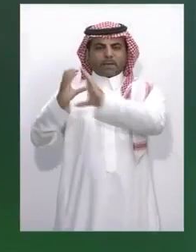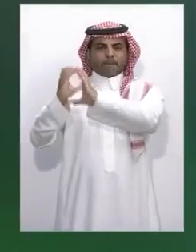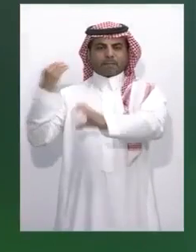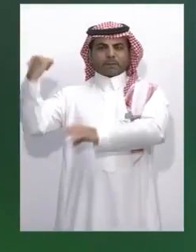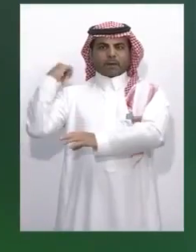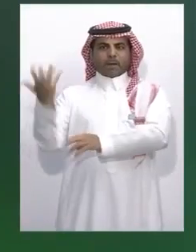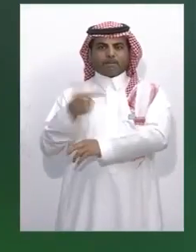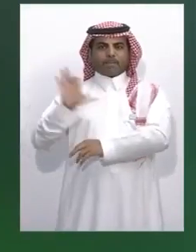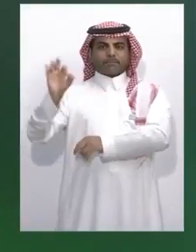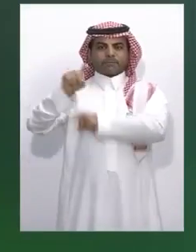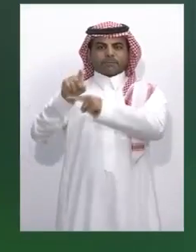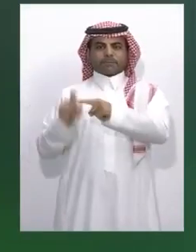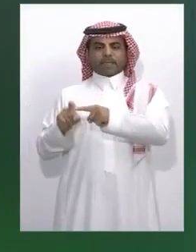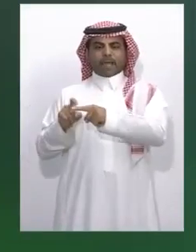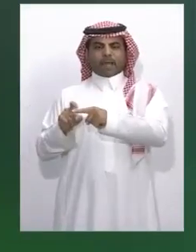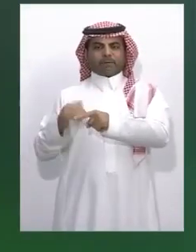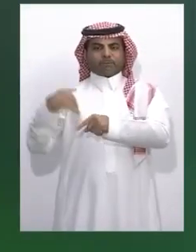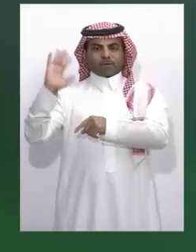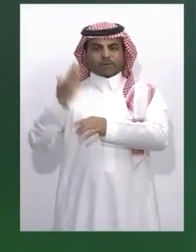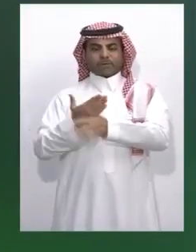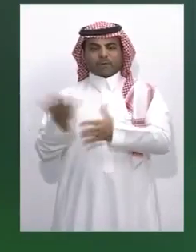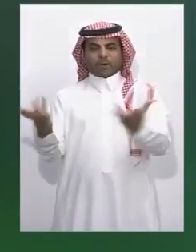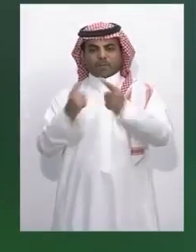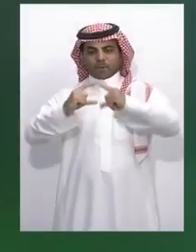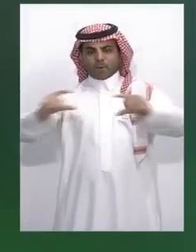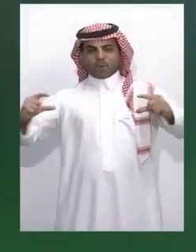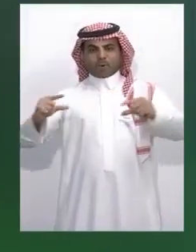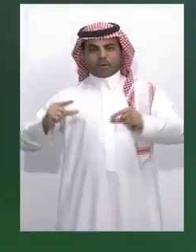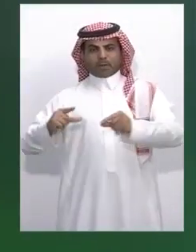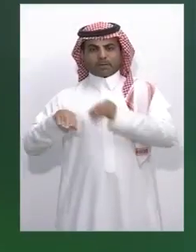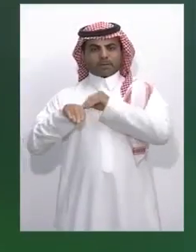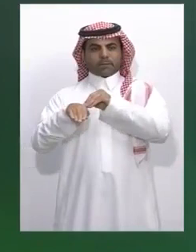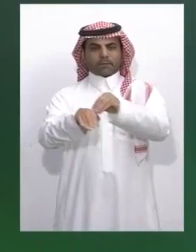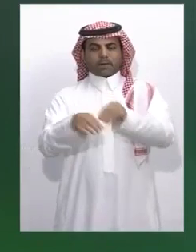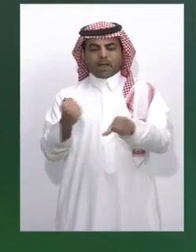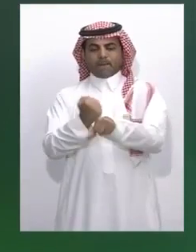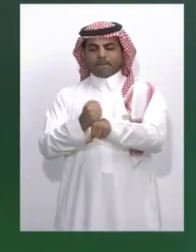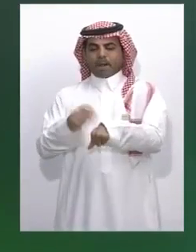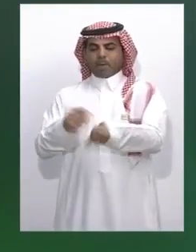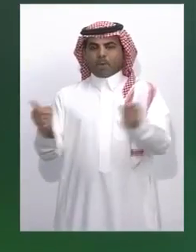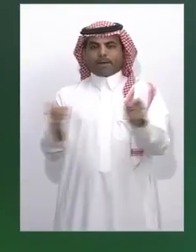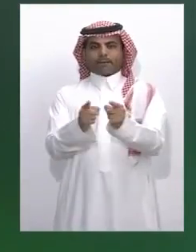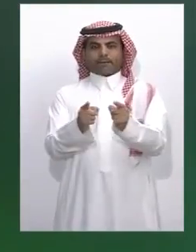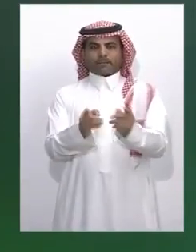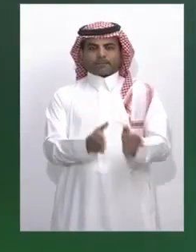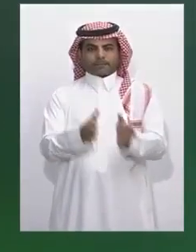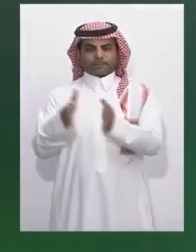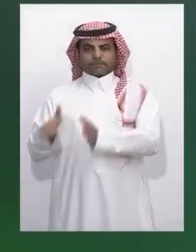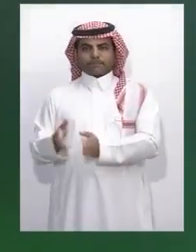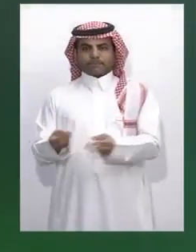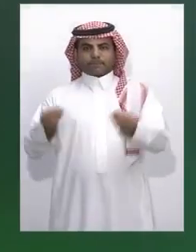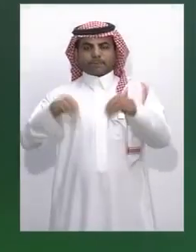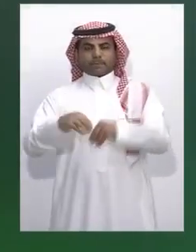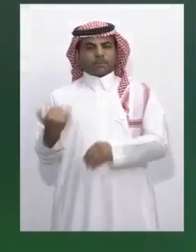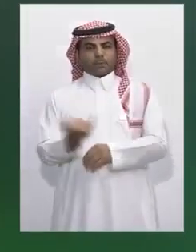يتجاوز 50% من حمولة الحافلة ورقم اللوحة ومسار النقل وأيام العمل وأوقاتها، بالإضافة